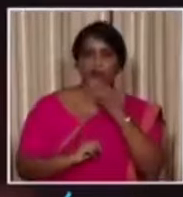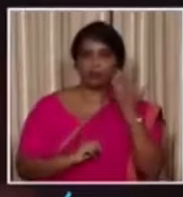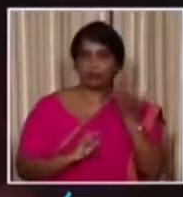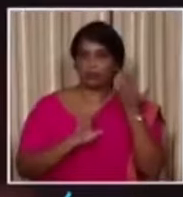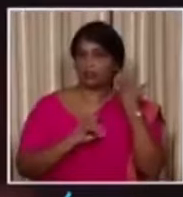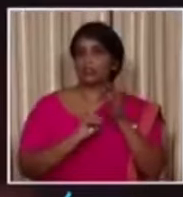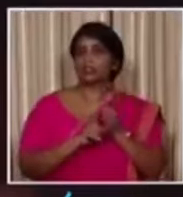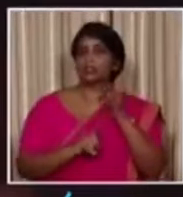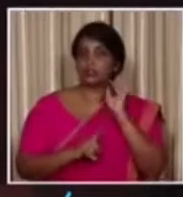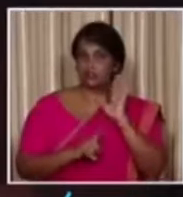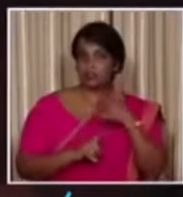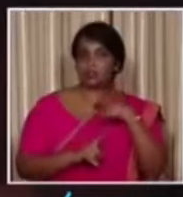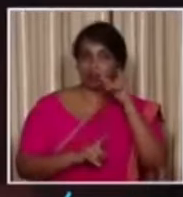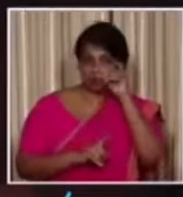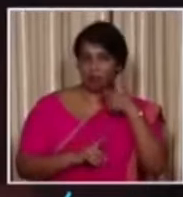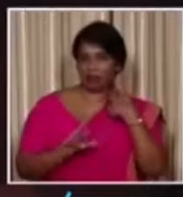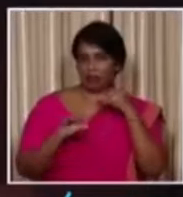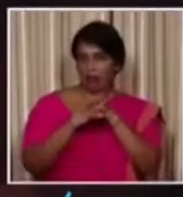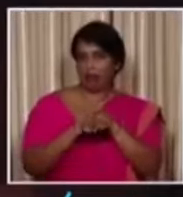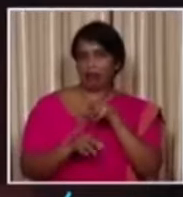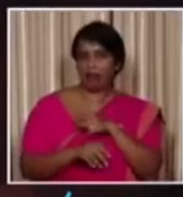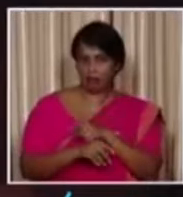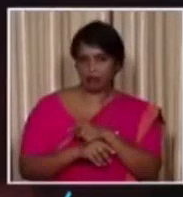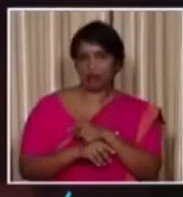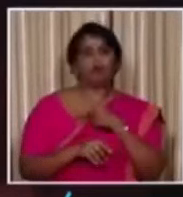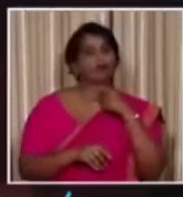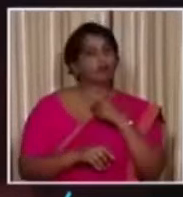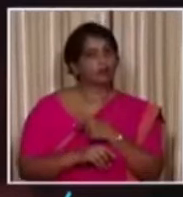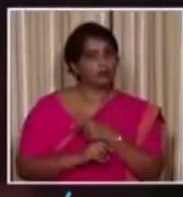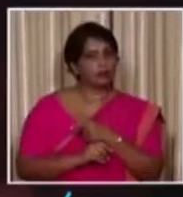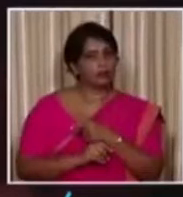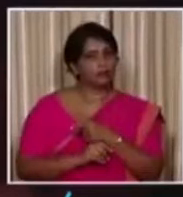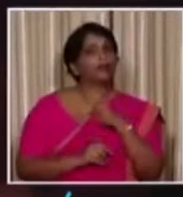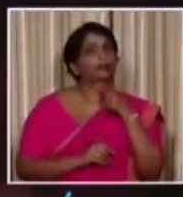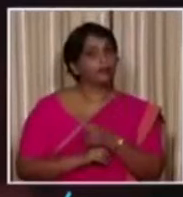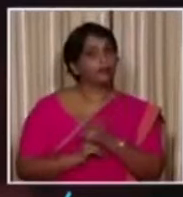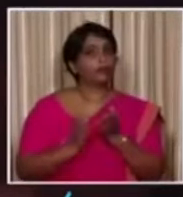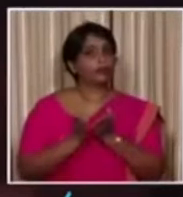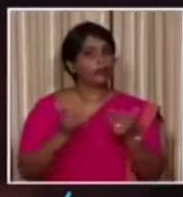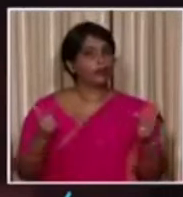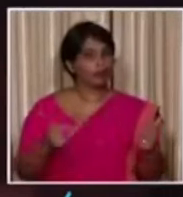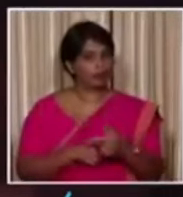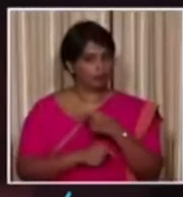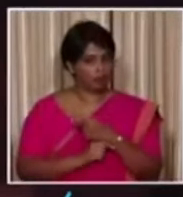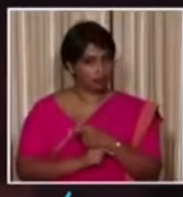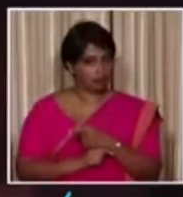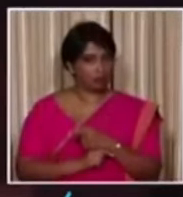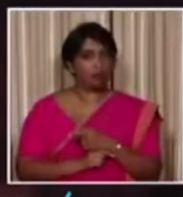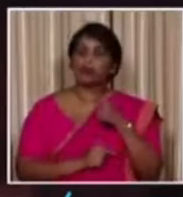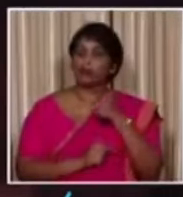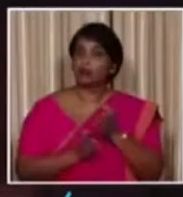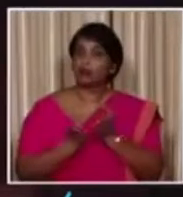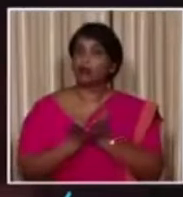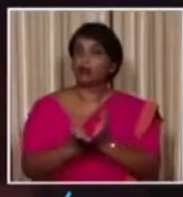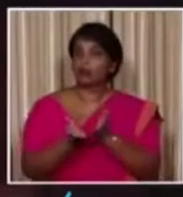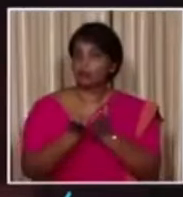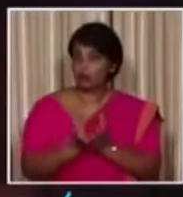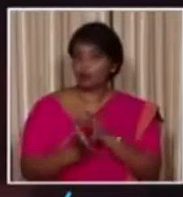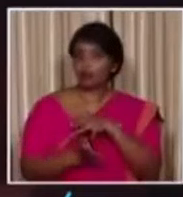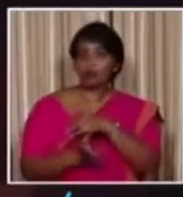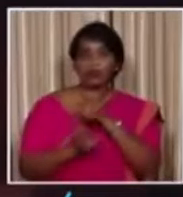හිටපු ජනාධිපතිතුමා මම දැක්ක ආවා. එතකොට මේ වරායේ ඒ යාත්‍රා